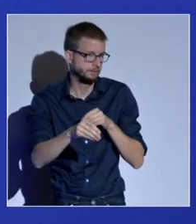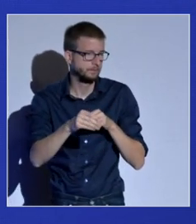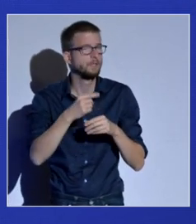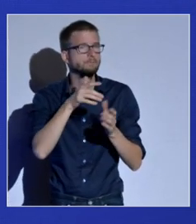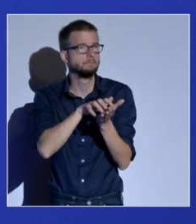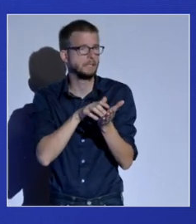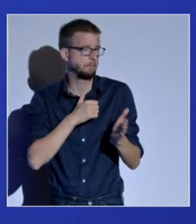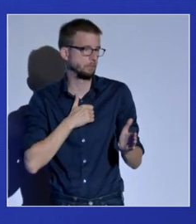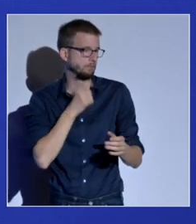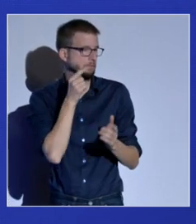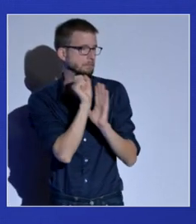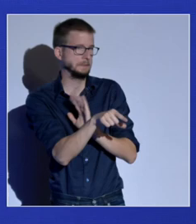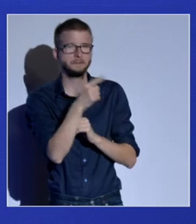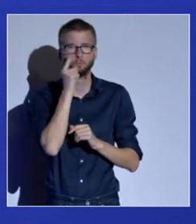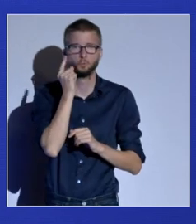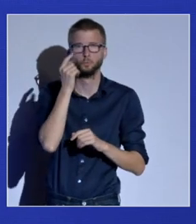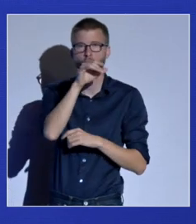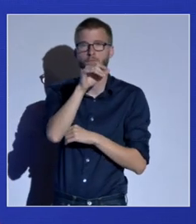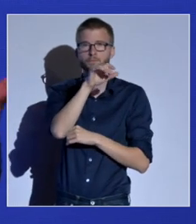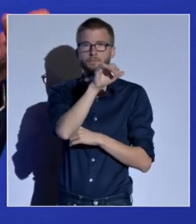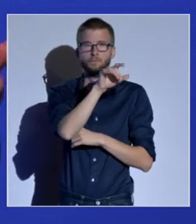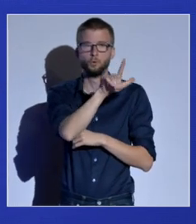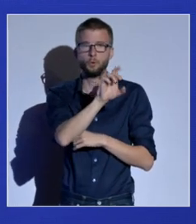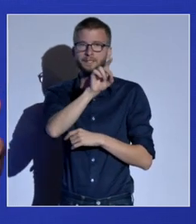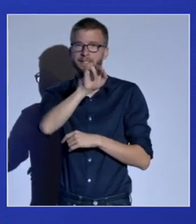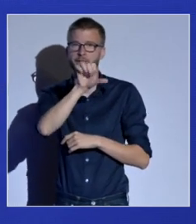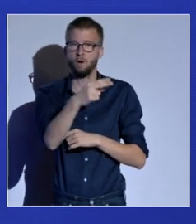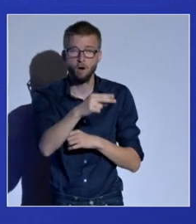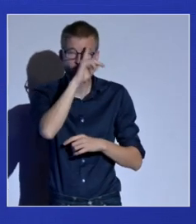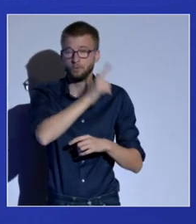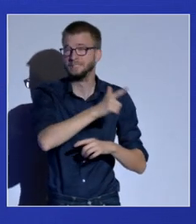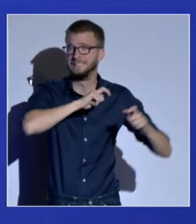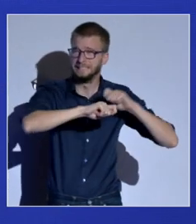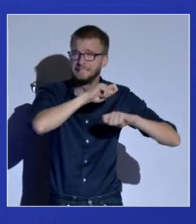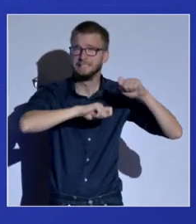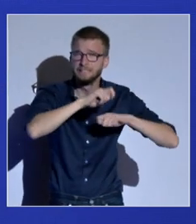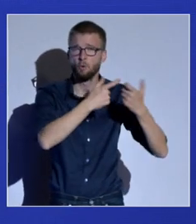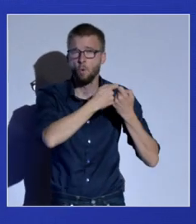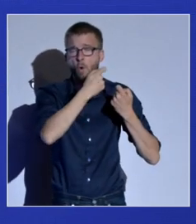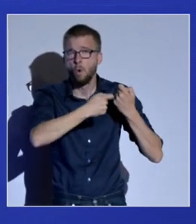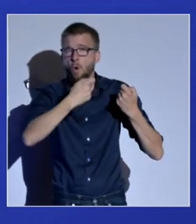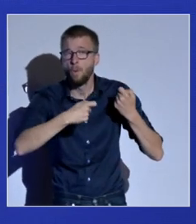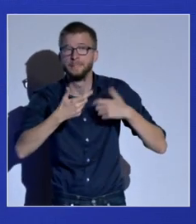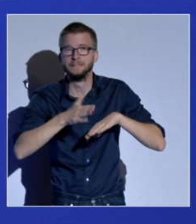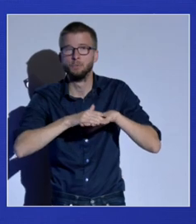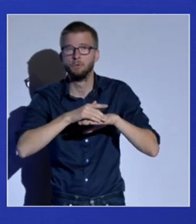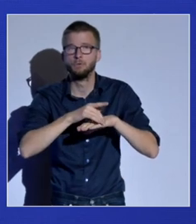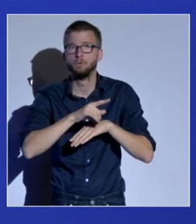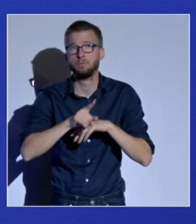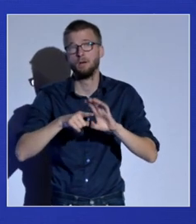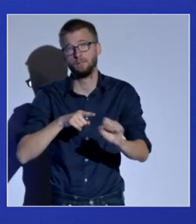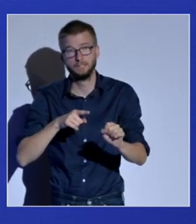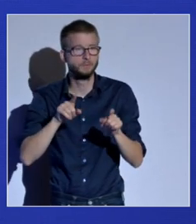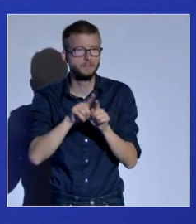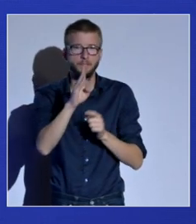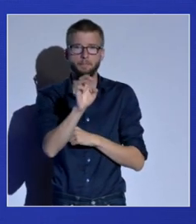évoqué cette perspective, et puis ça ne s'est pas fait parce que c'est plus... Et je dis ça à Bernard Guetta aussi, qui voit ce que je